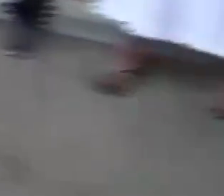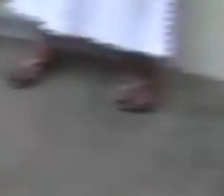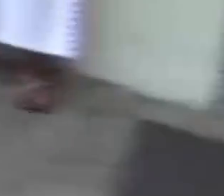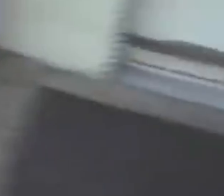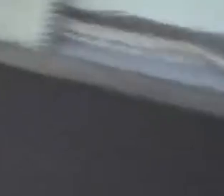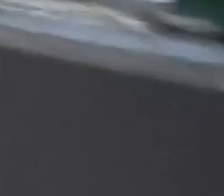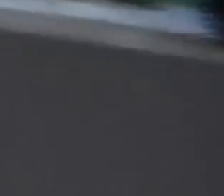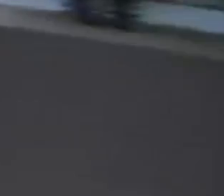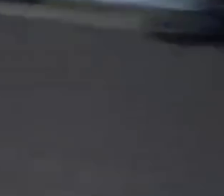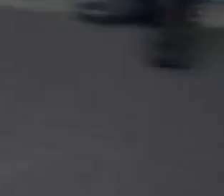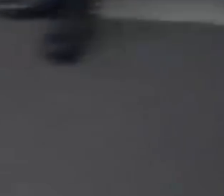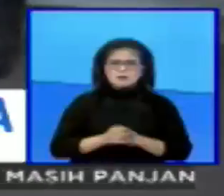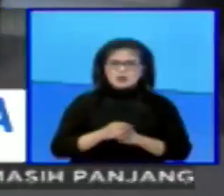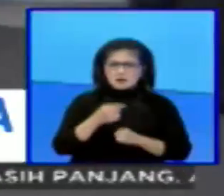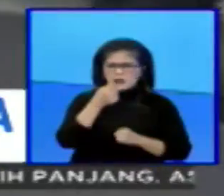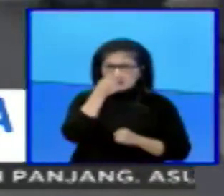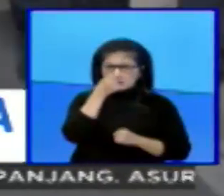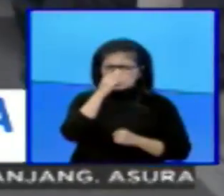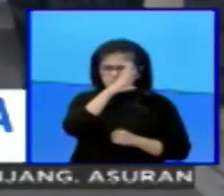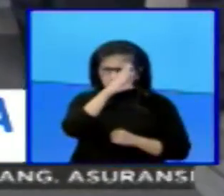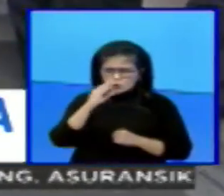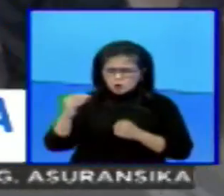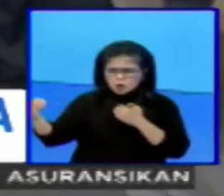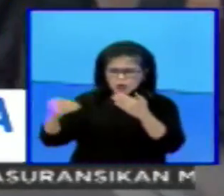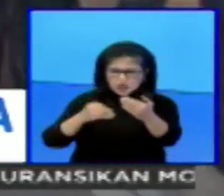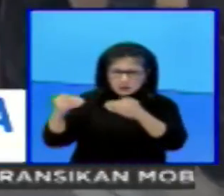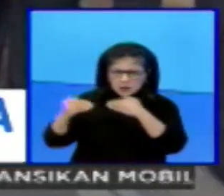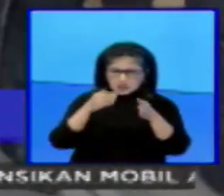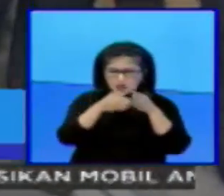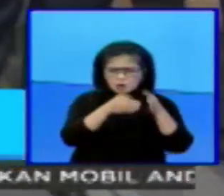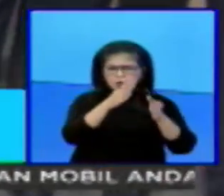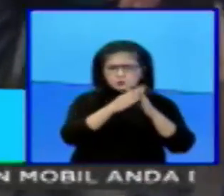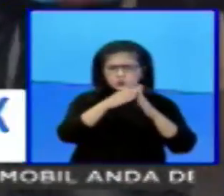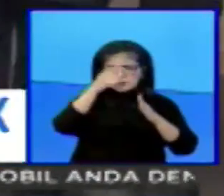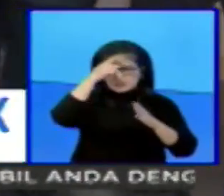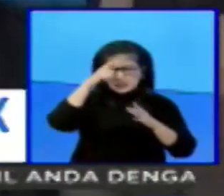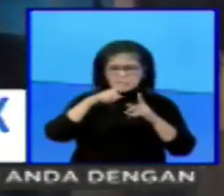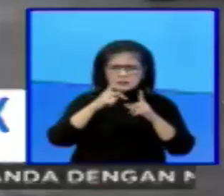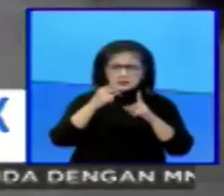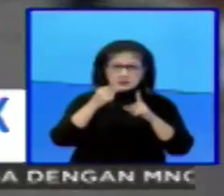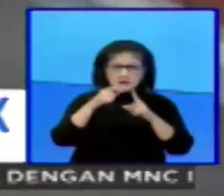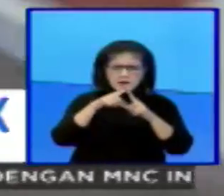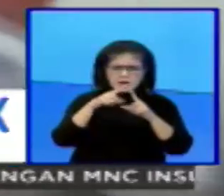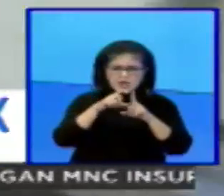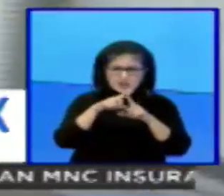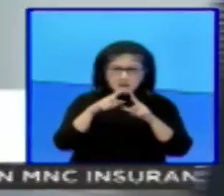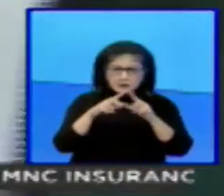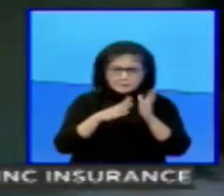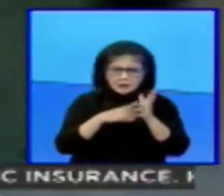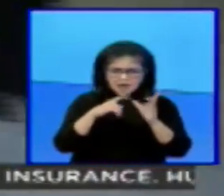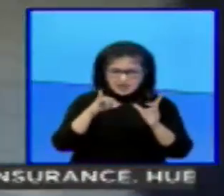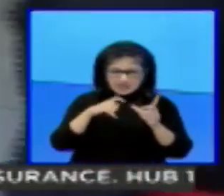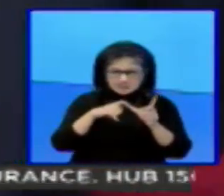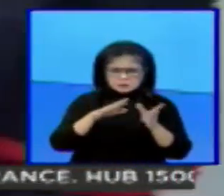Kamis sore, jumlah rekan dan keluarga terus berdatangan ke Rumah Sakit Darmais, Jakarta Barat, tempat Agung Santoso atau Agung Hercules mengembuskan napas